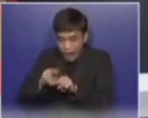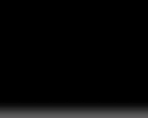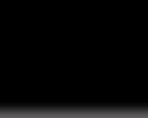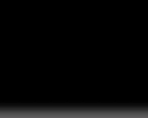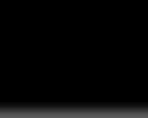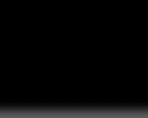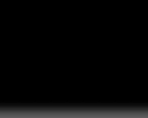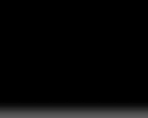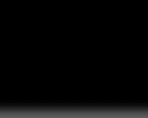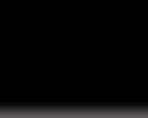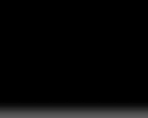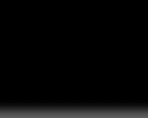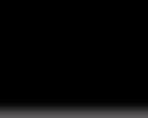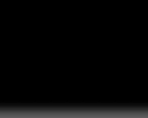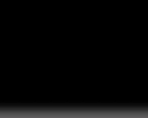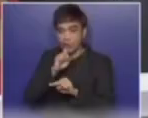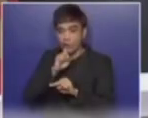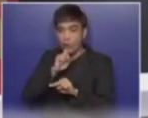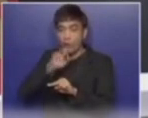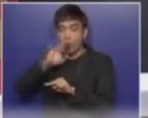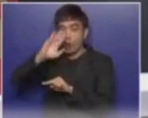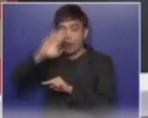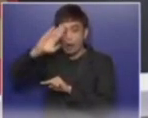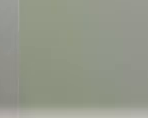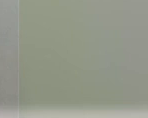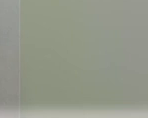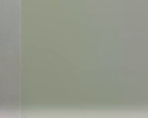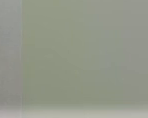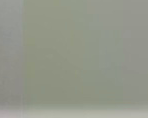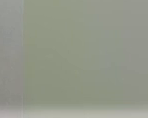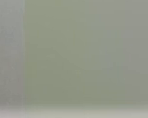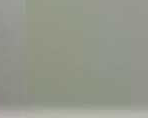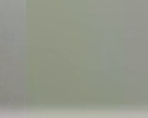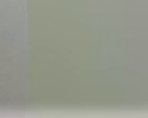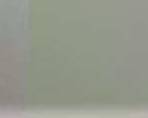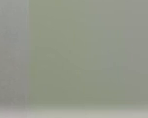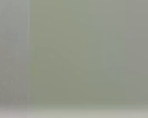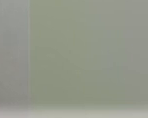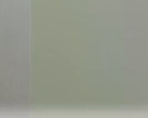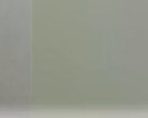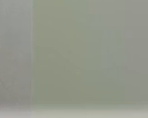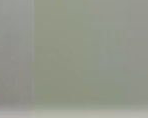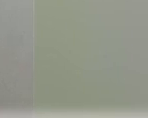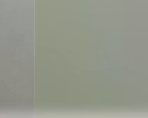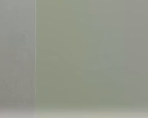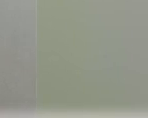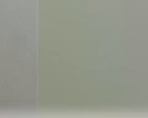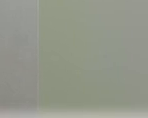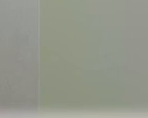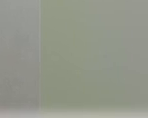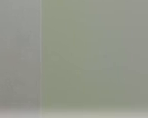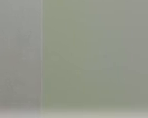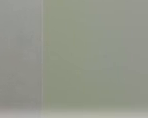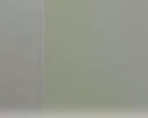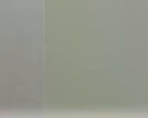มาให้เป็นระเบียบไม่ได้เป็นปฏิหารอะไรส่วนที่มีคนแซวกันว่าเก้าอี้หมุนอาจจะมีการปรับคณ